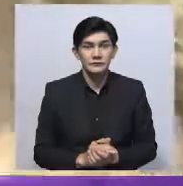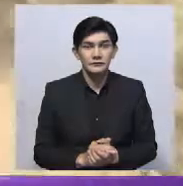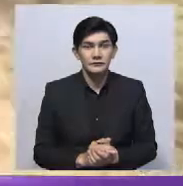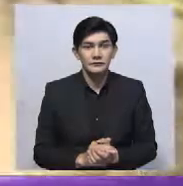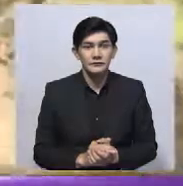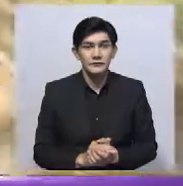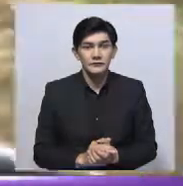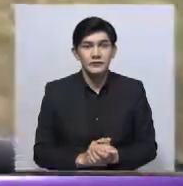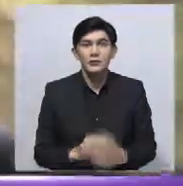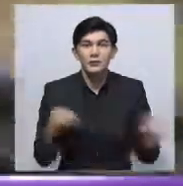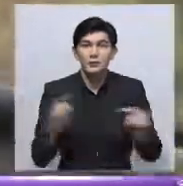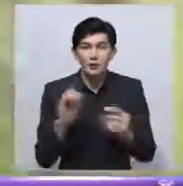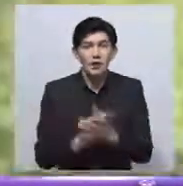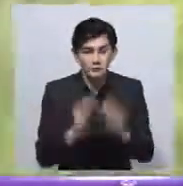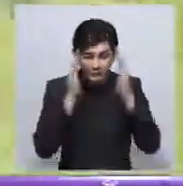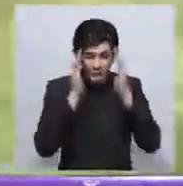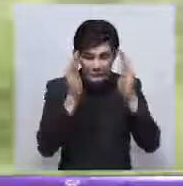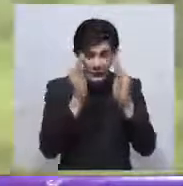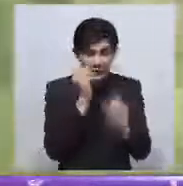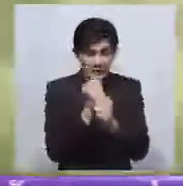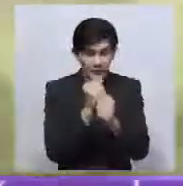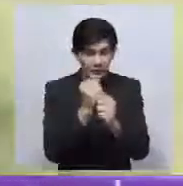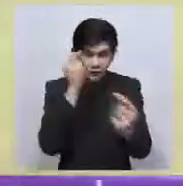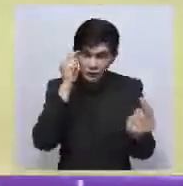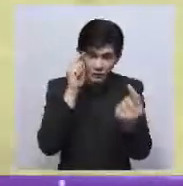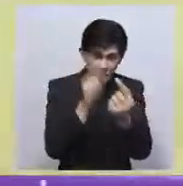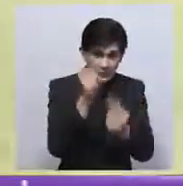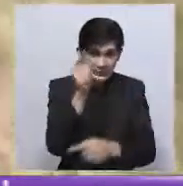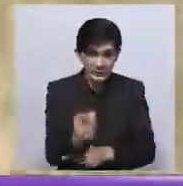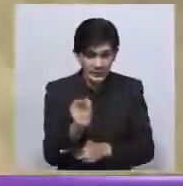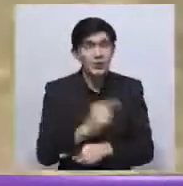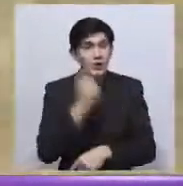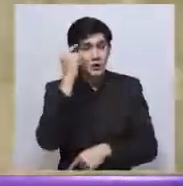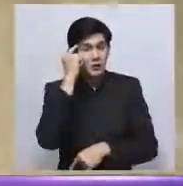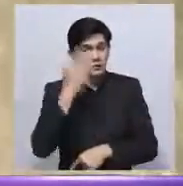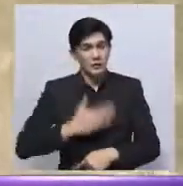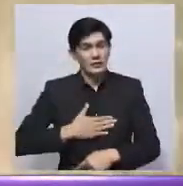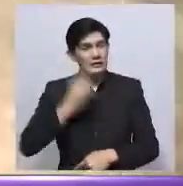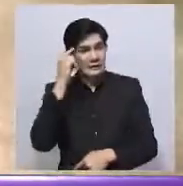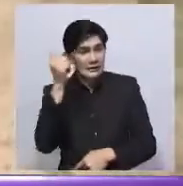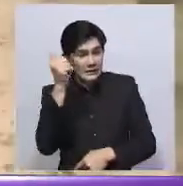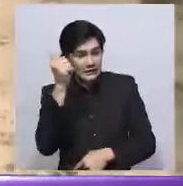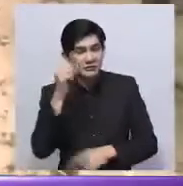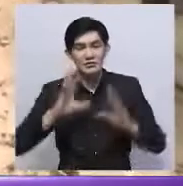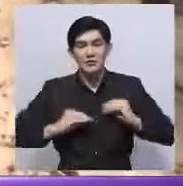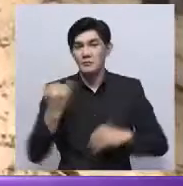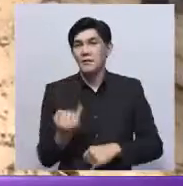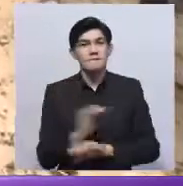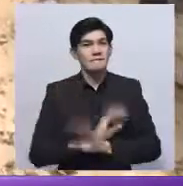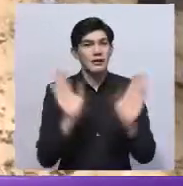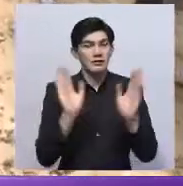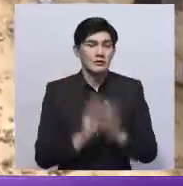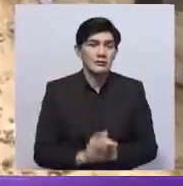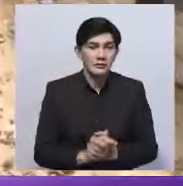ฟ้าคำรามเท่าไรยังมุ่งไปตั้งเต็มที่รู้แค่ใจคิดดีไม่เคยสถ